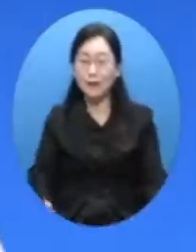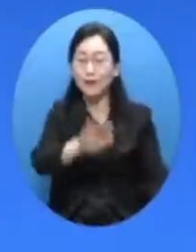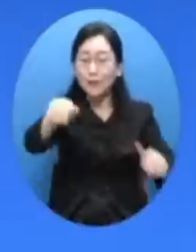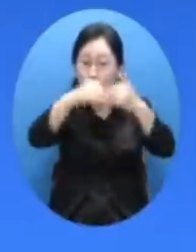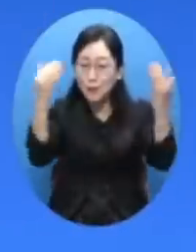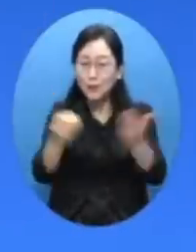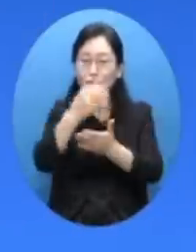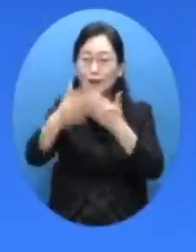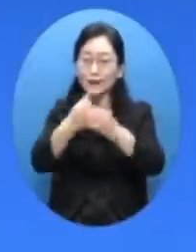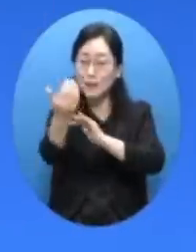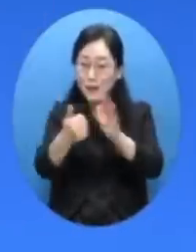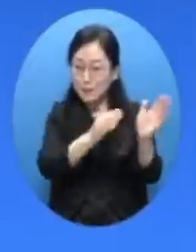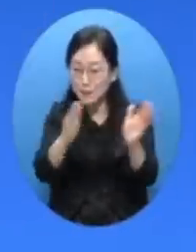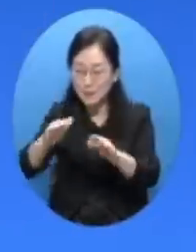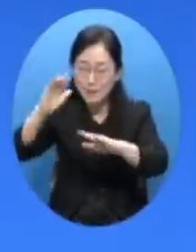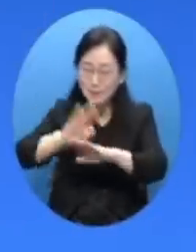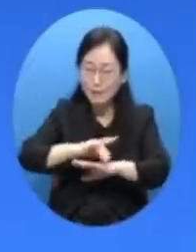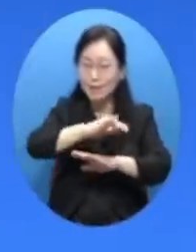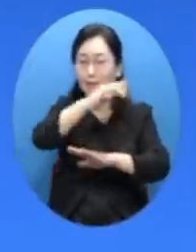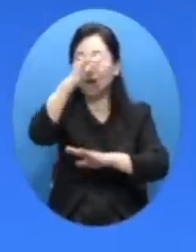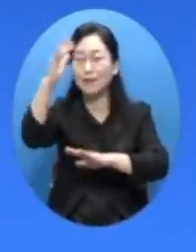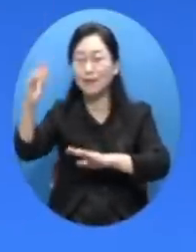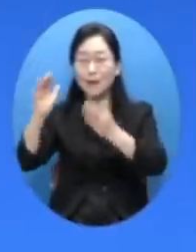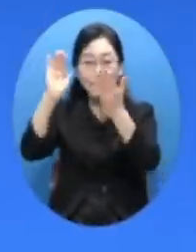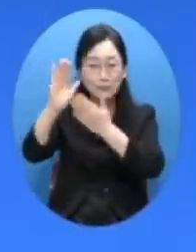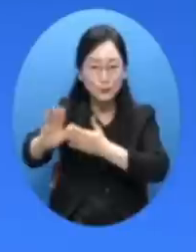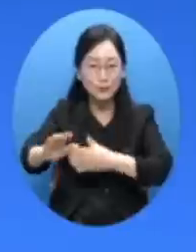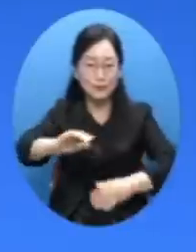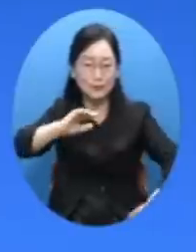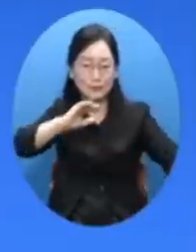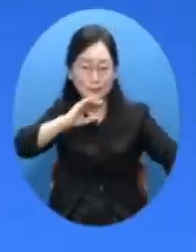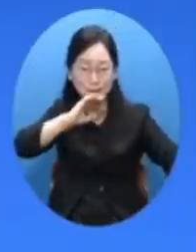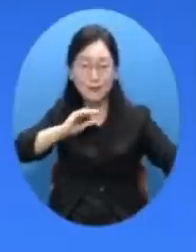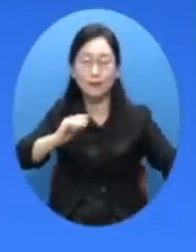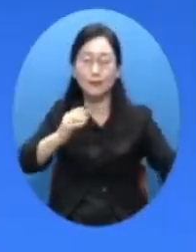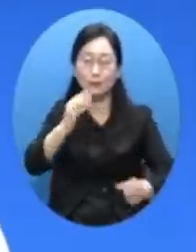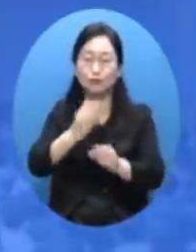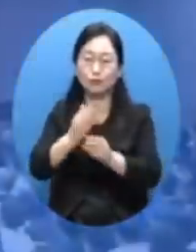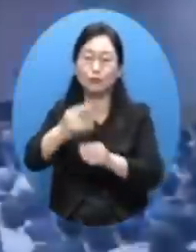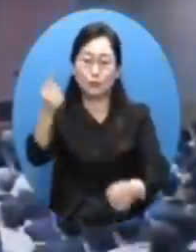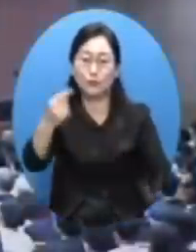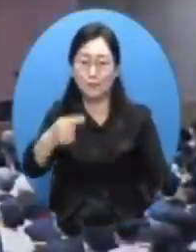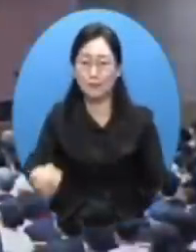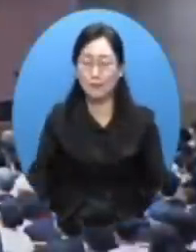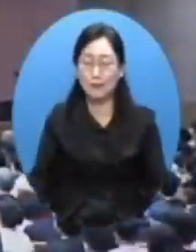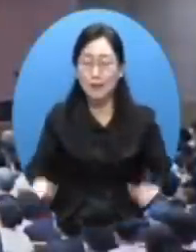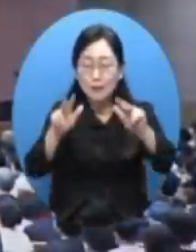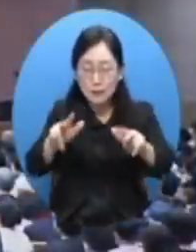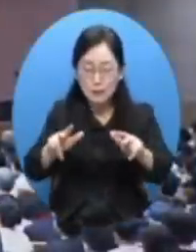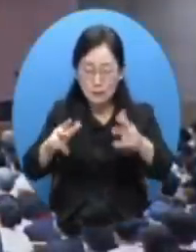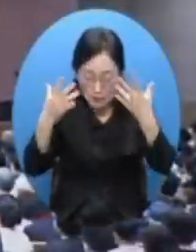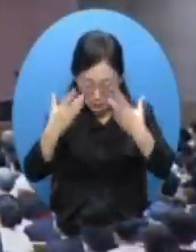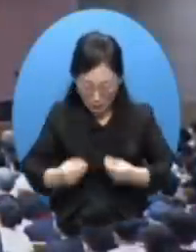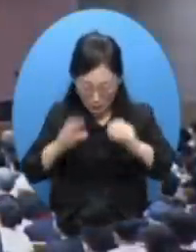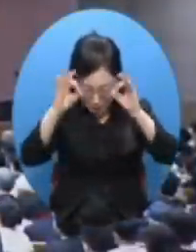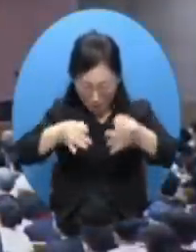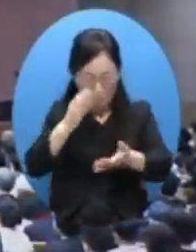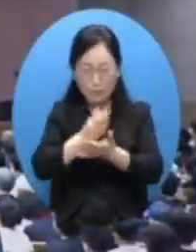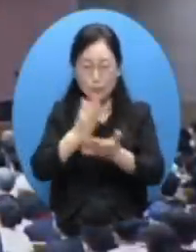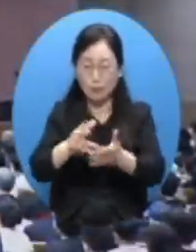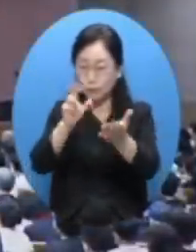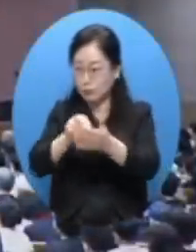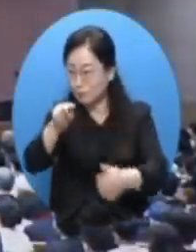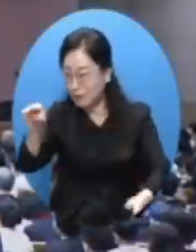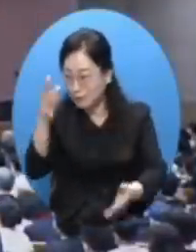모두에게 하나님이 예비하신 찬란한 미래가 우리를 기다리고 있는 것입니다. 지금 나의 현실의 절망의 모습을 바라보지 말고 문제를